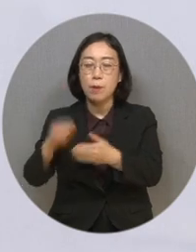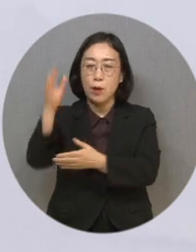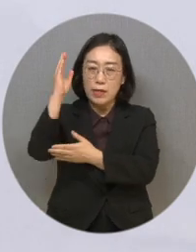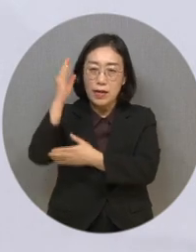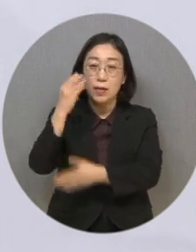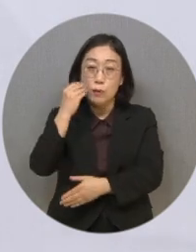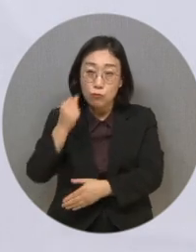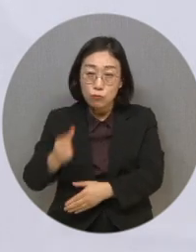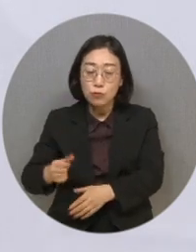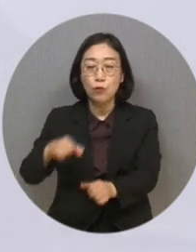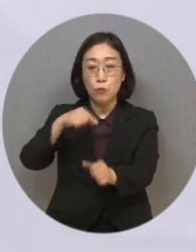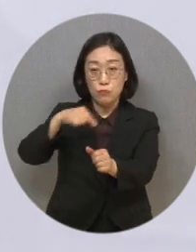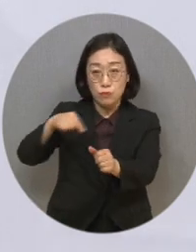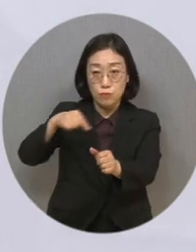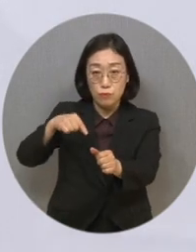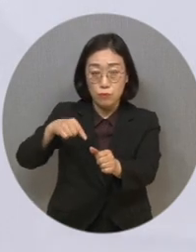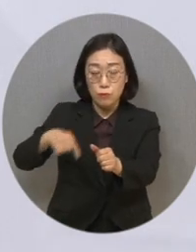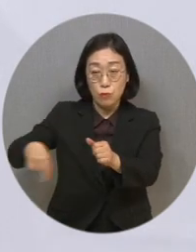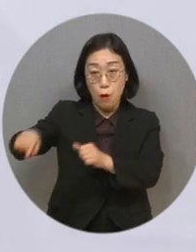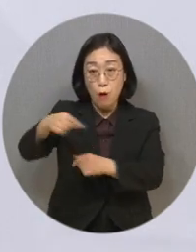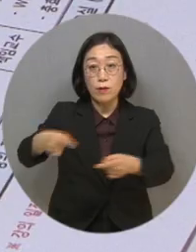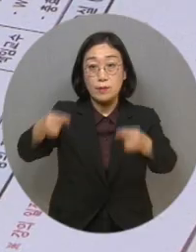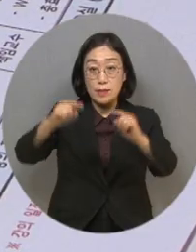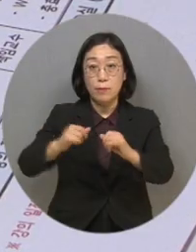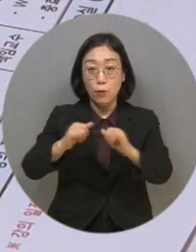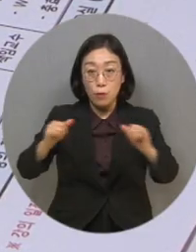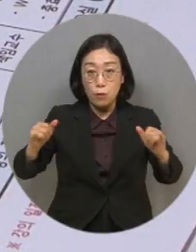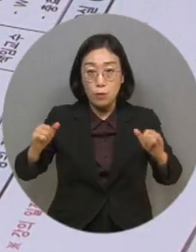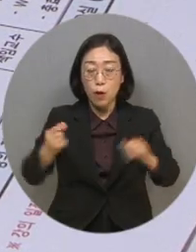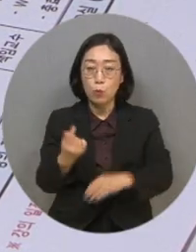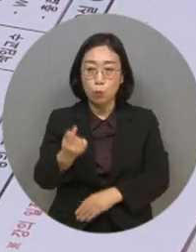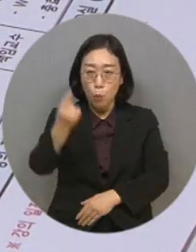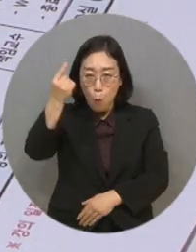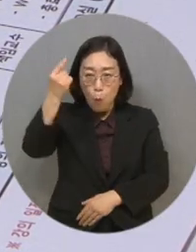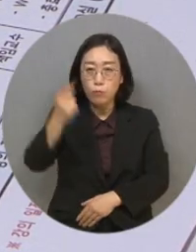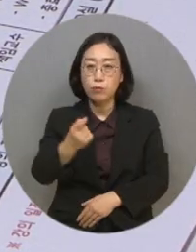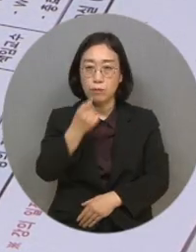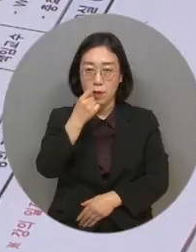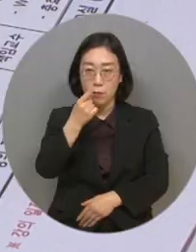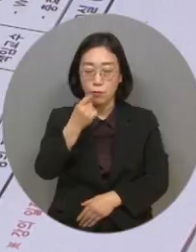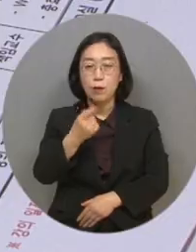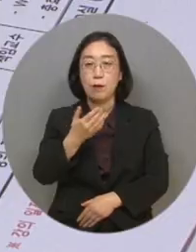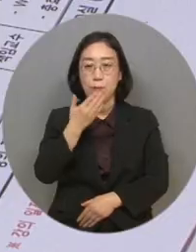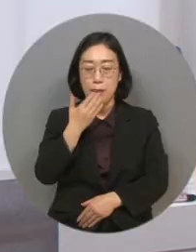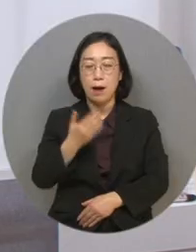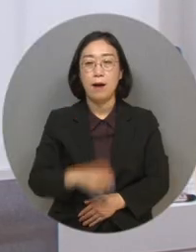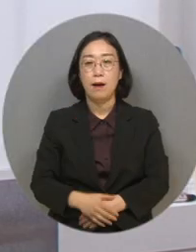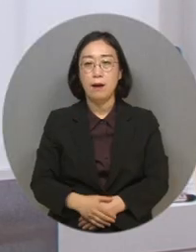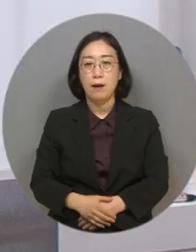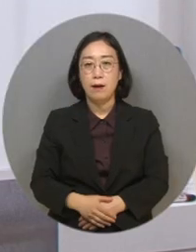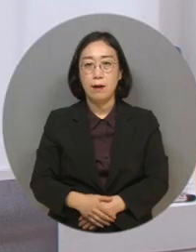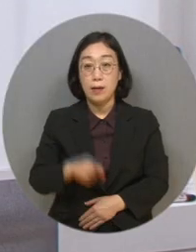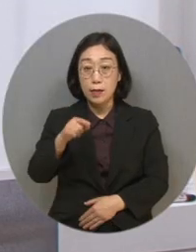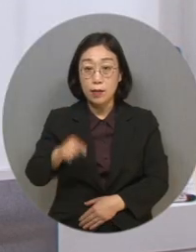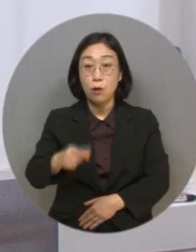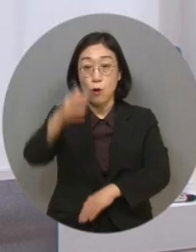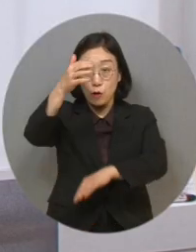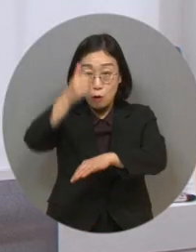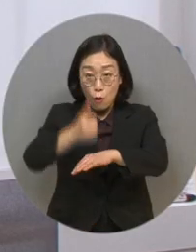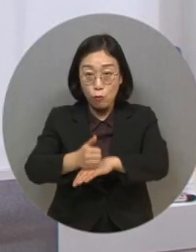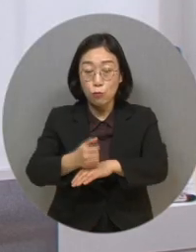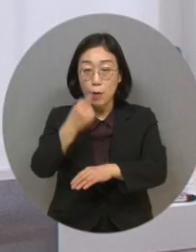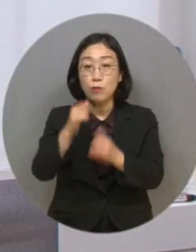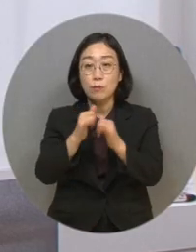동반해 수강생들이 한층 더 질적으로 수준 높은 강의를 받게 될 예정입니다. 이를 통하여 수강생